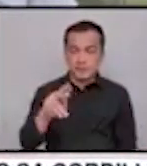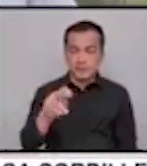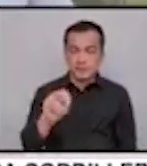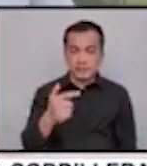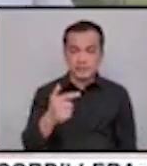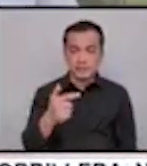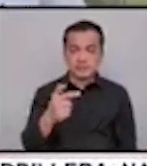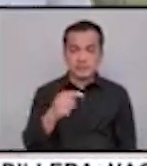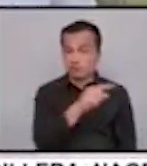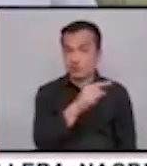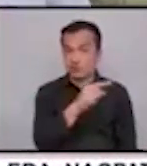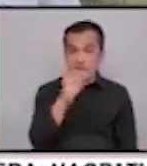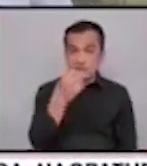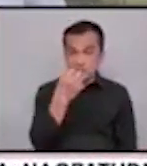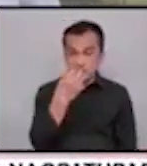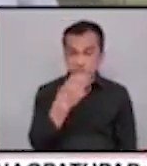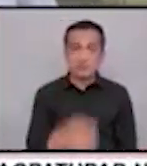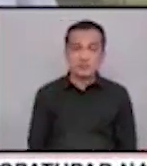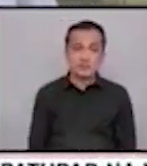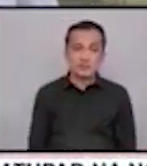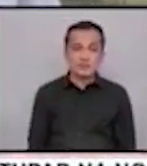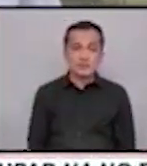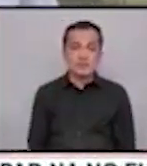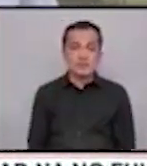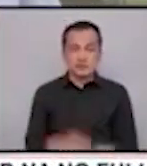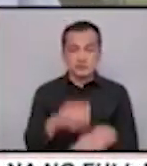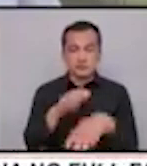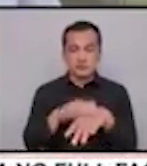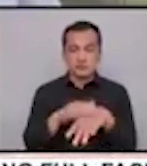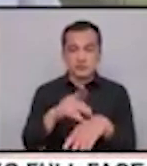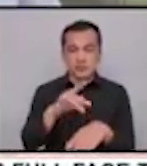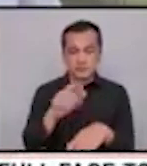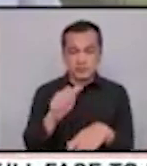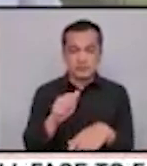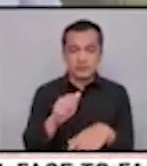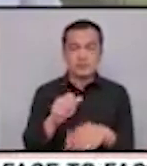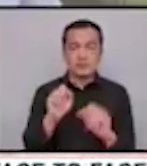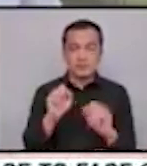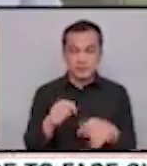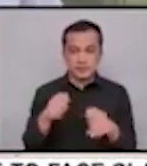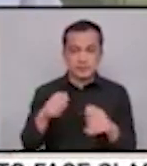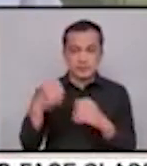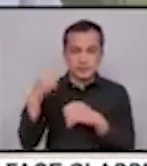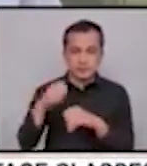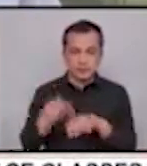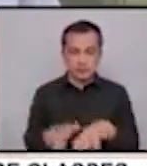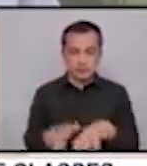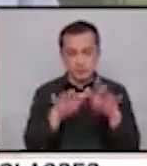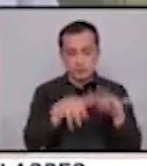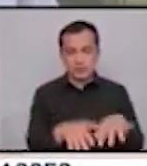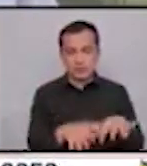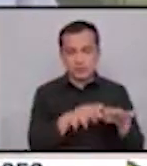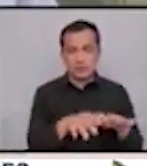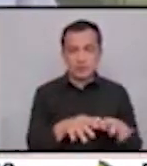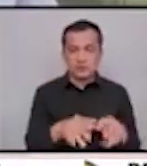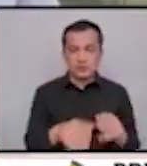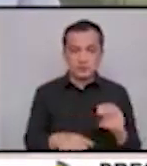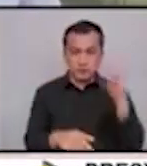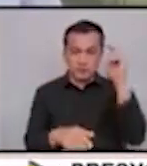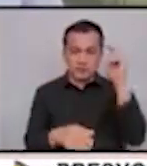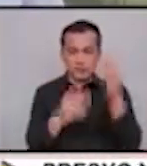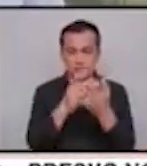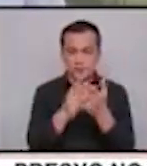Kong, naglabas pa rin ng gale warning ang PAGASA ngayong Huwebes. Asahang magiging rough to very rough ang mga pag-alon sa northern seaboards ng Northern